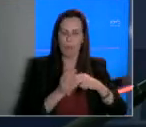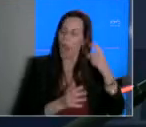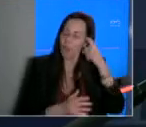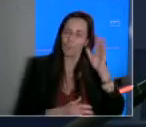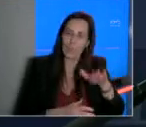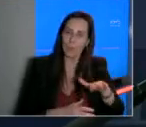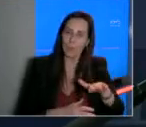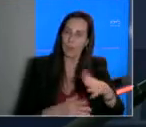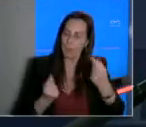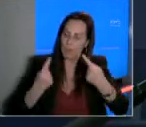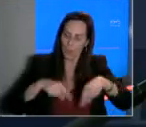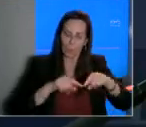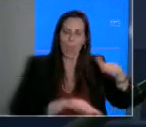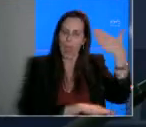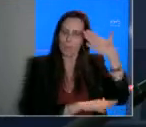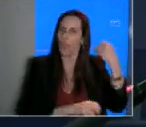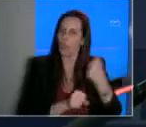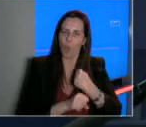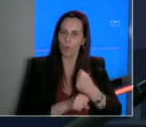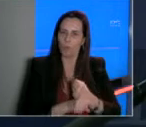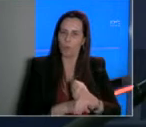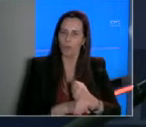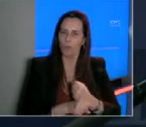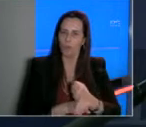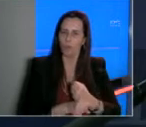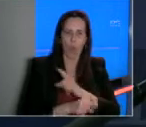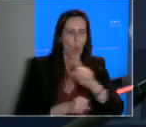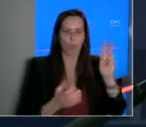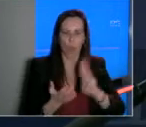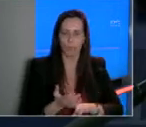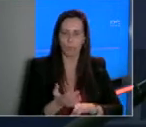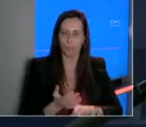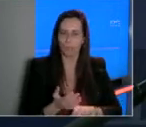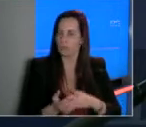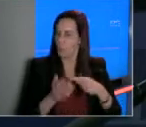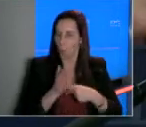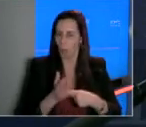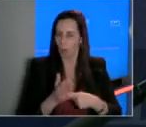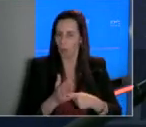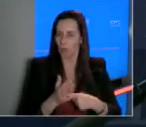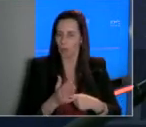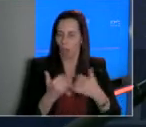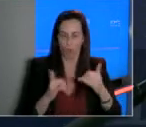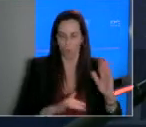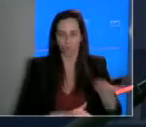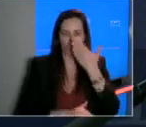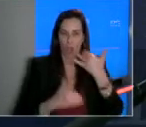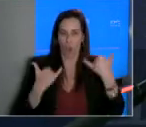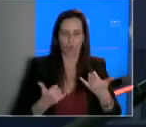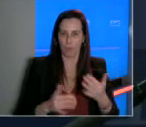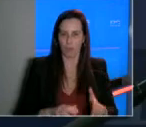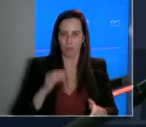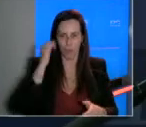חשבנו גם שבתחומים רבים המדינה מתנהלת ולא מנוהלת. אחד מהם מתפוצץ לנו בפנים בימים